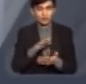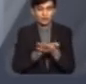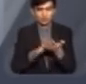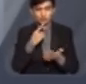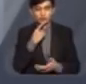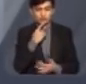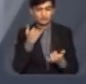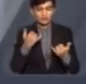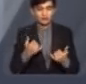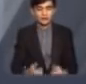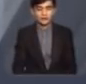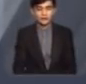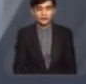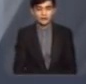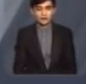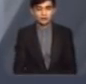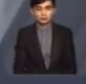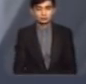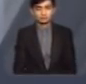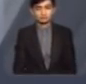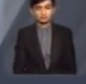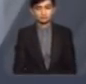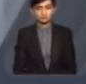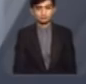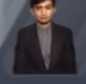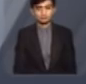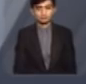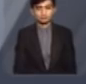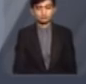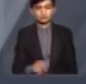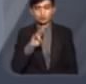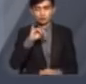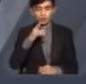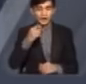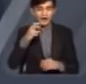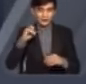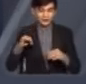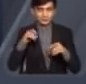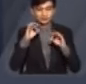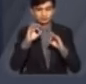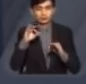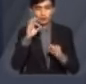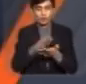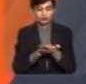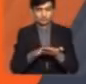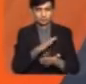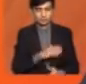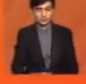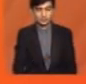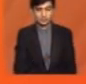сейчас мы находимся вот специальные снегоуборочной машине только ли караваев примерил на себя роль уборщика